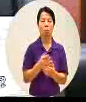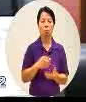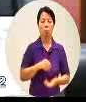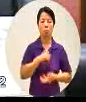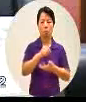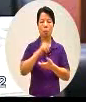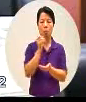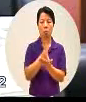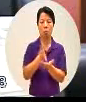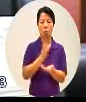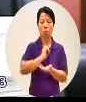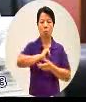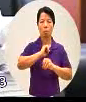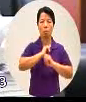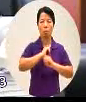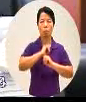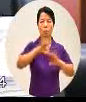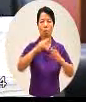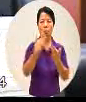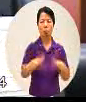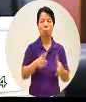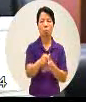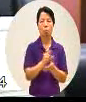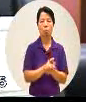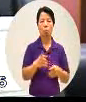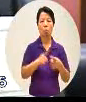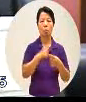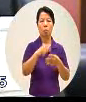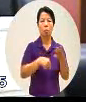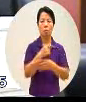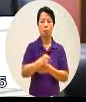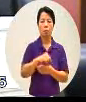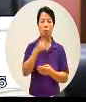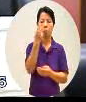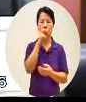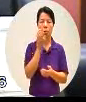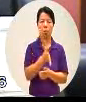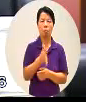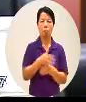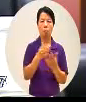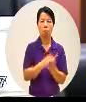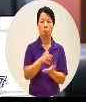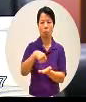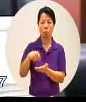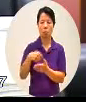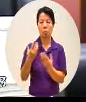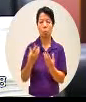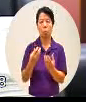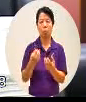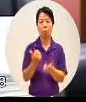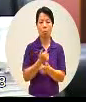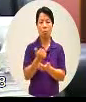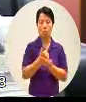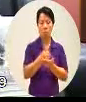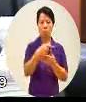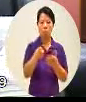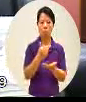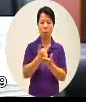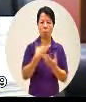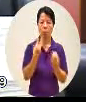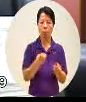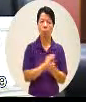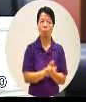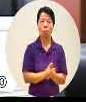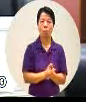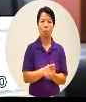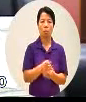多，人事编的顾问你也不去聘，那我问你这个顾问是谁，你